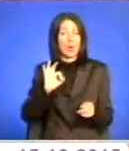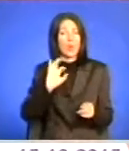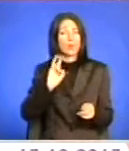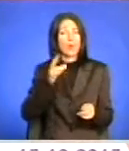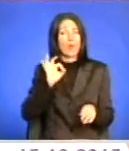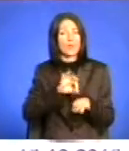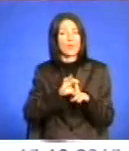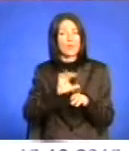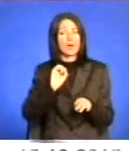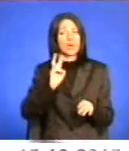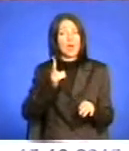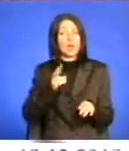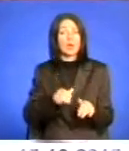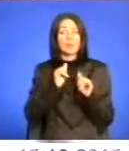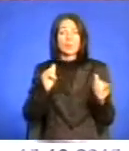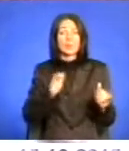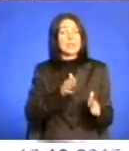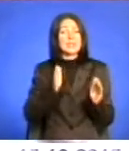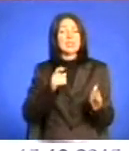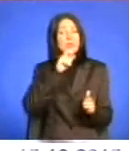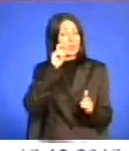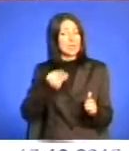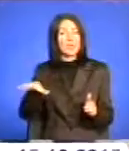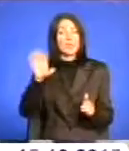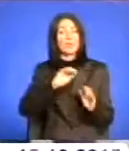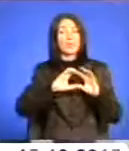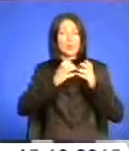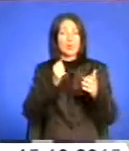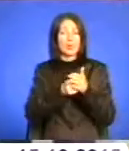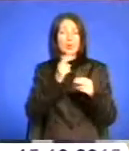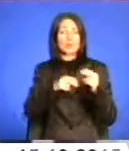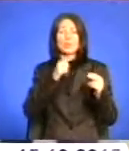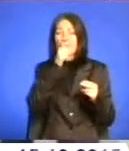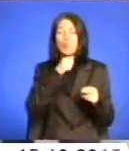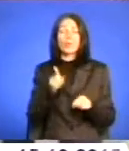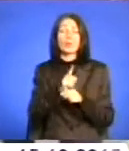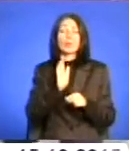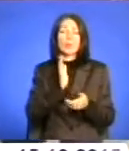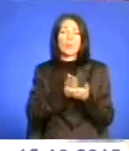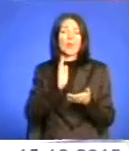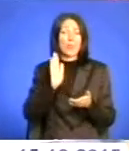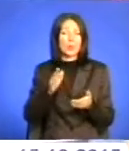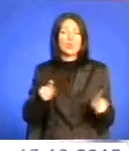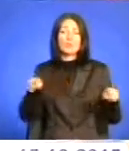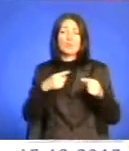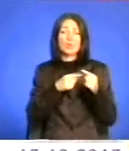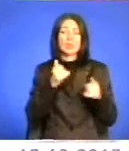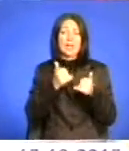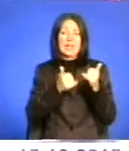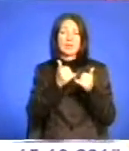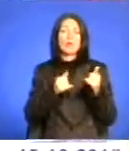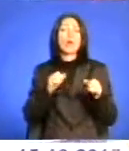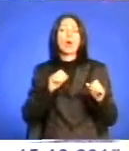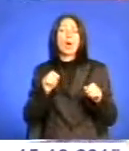найбільш поширений не лише в Україні, а й у цілому світі. До кінця року у Тернополі має бути створене хіміотерапевтичне відділення,